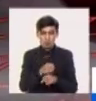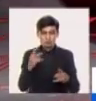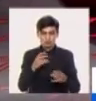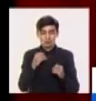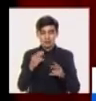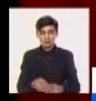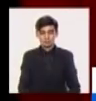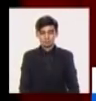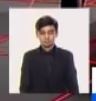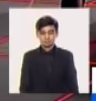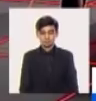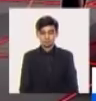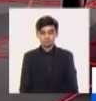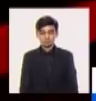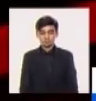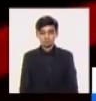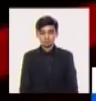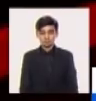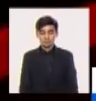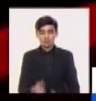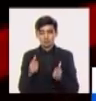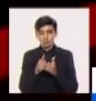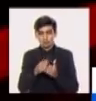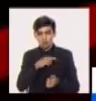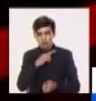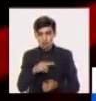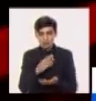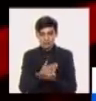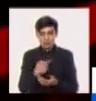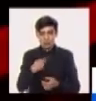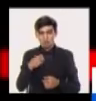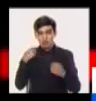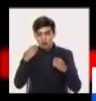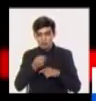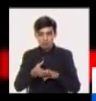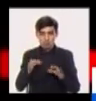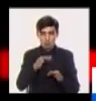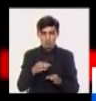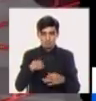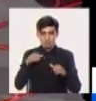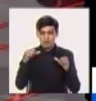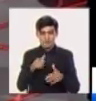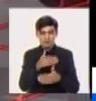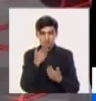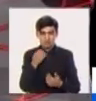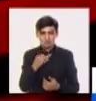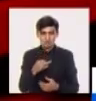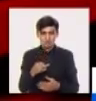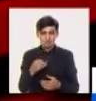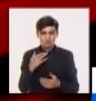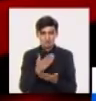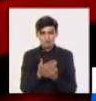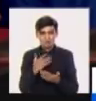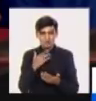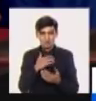өзі парадокс. Көршім қайтыс болып жатса, той тойлауға қандай хақың бар әрдегеннен? Иманды болсын деген сөзді жазудан жалықпайтын болды.